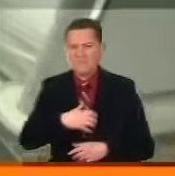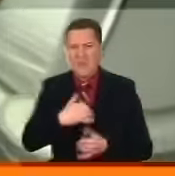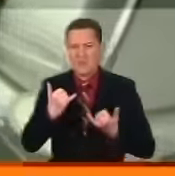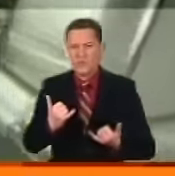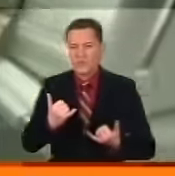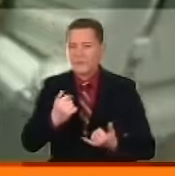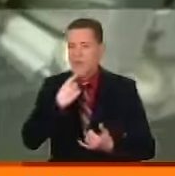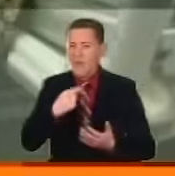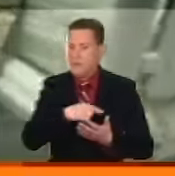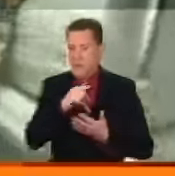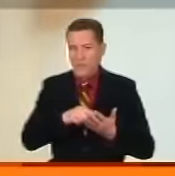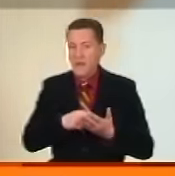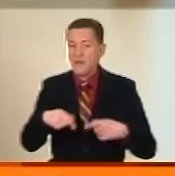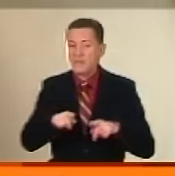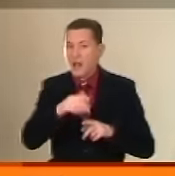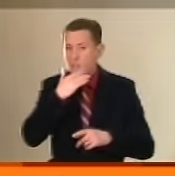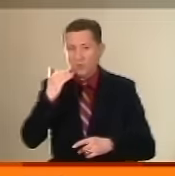Так многие считают.